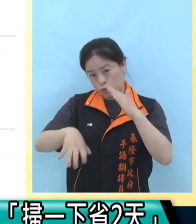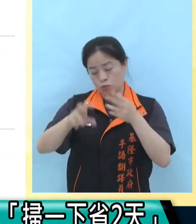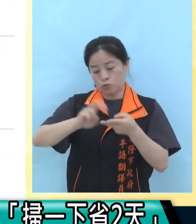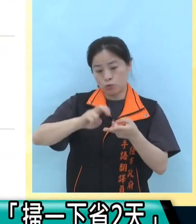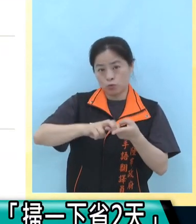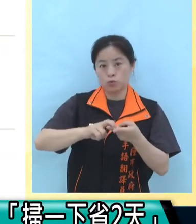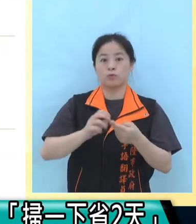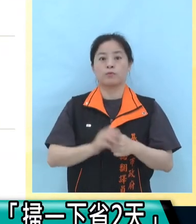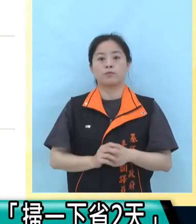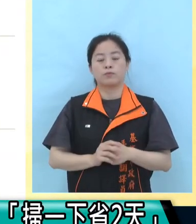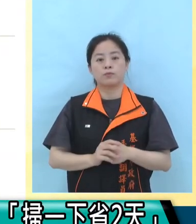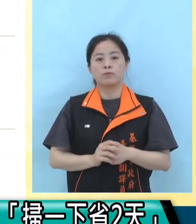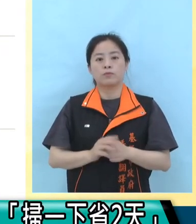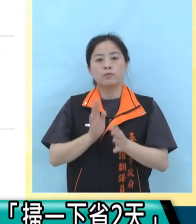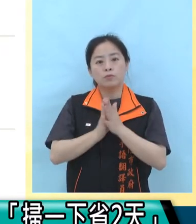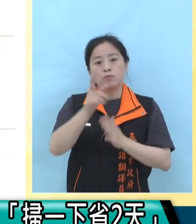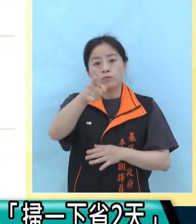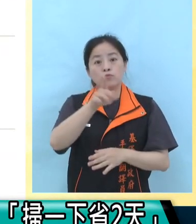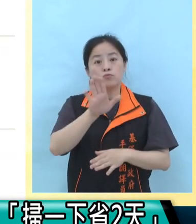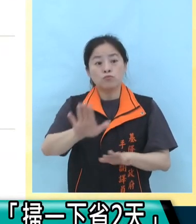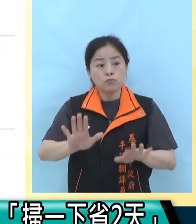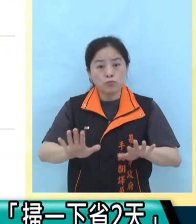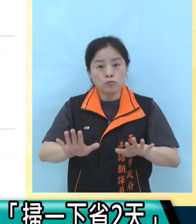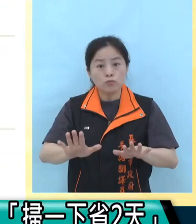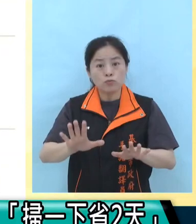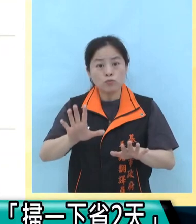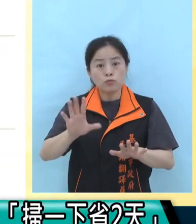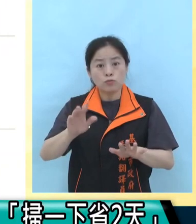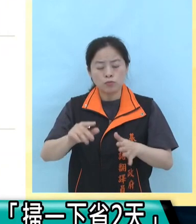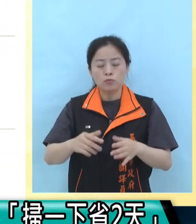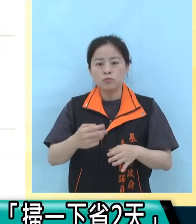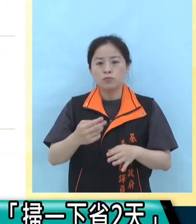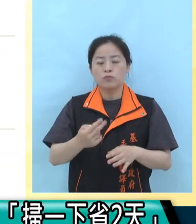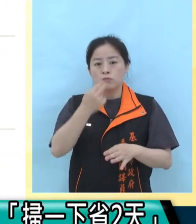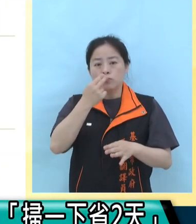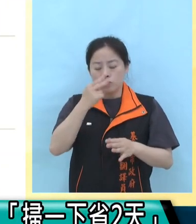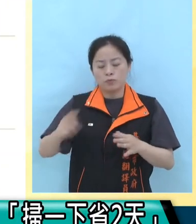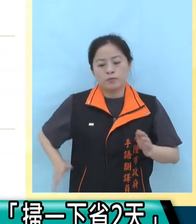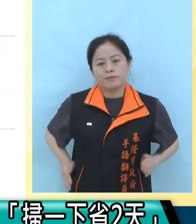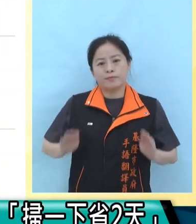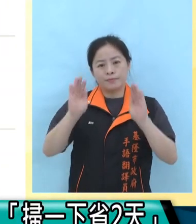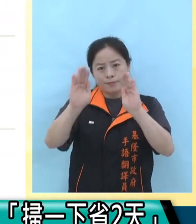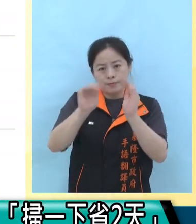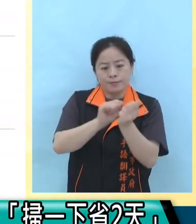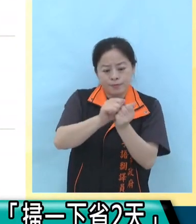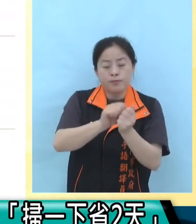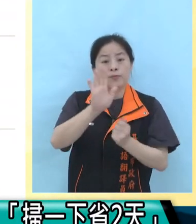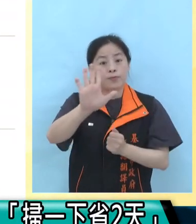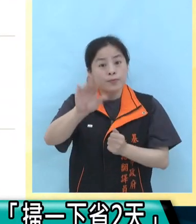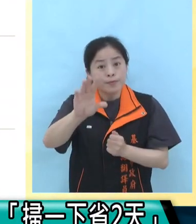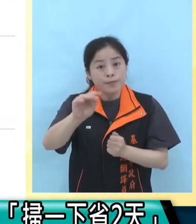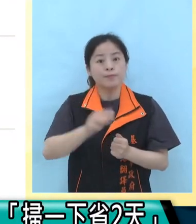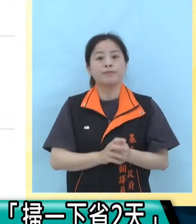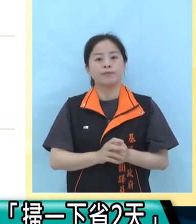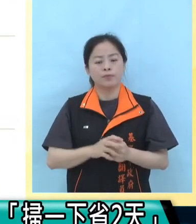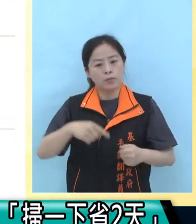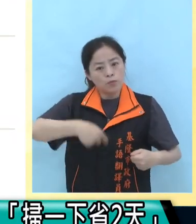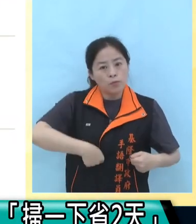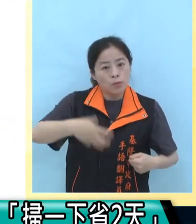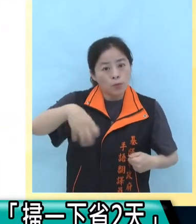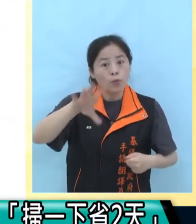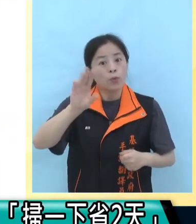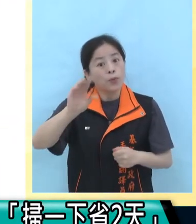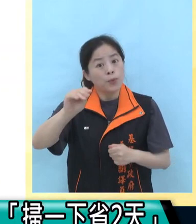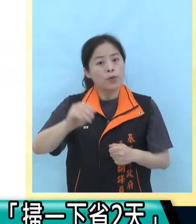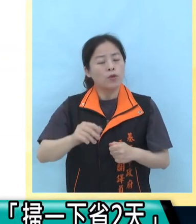址还有你是否现在有在使用血氧透析血液的透析，是不是有怀孕